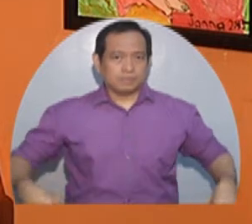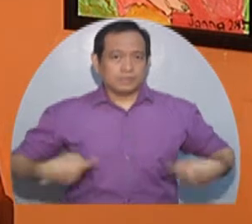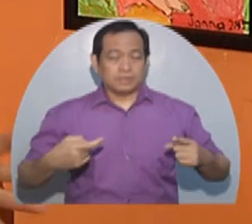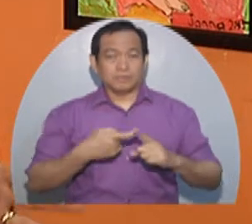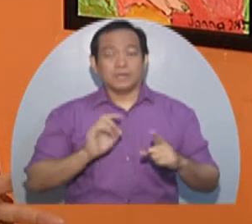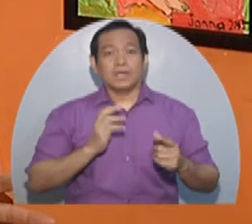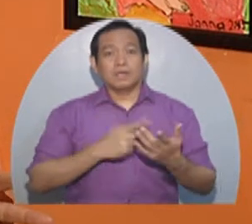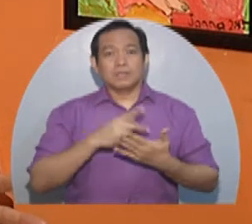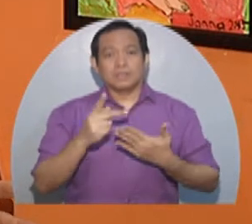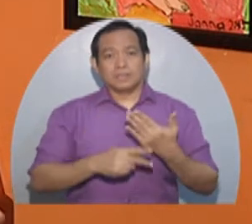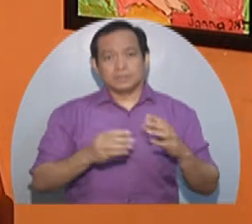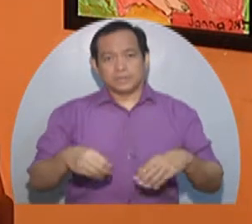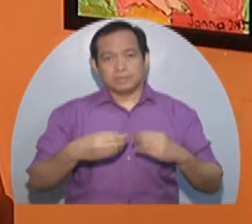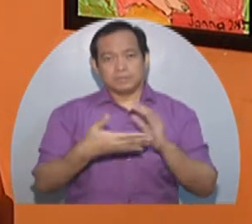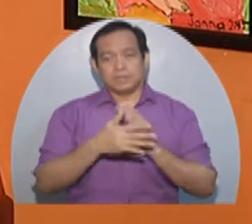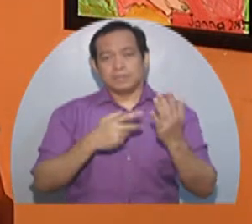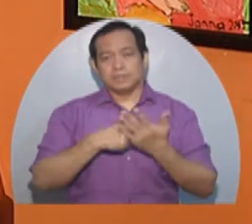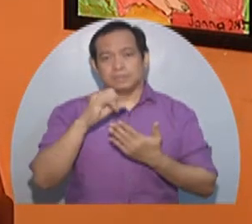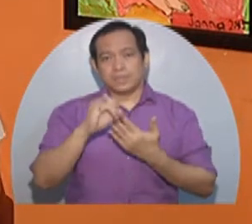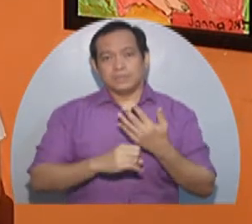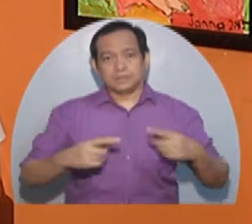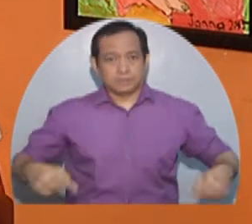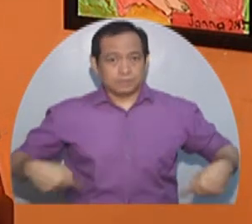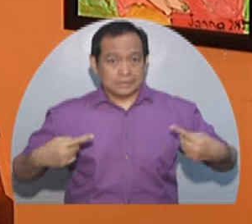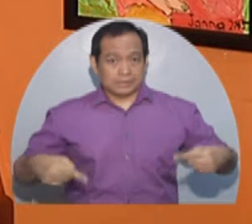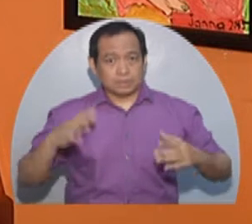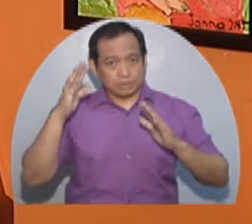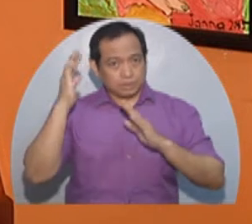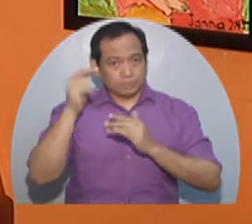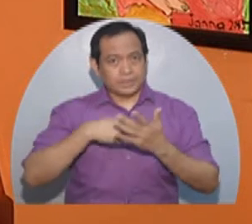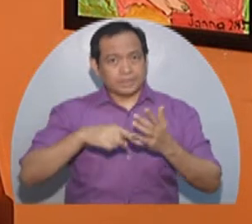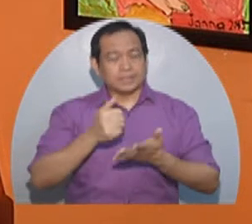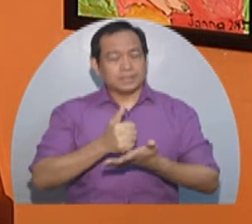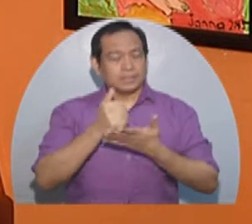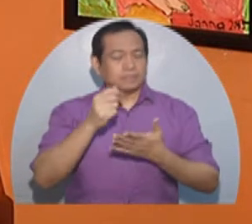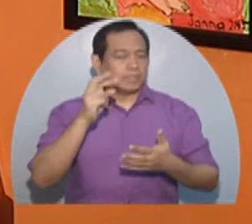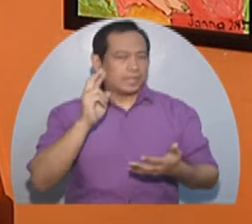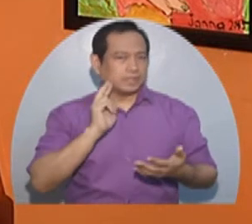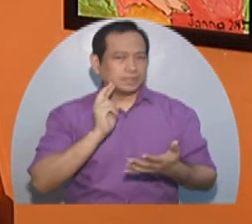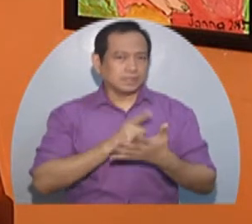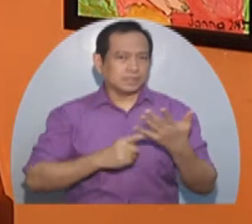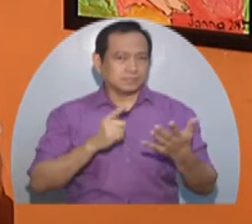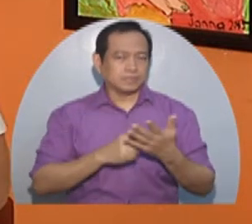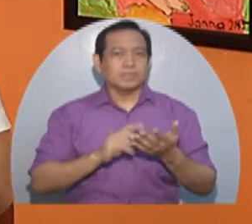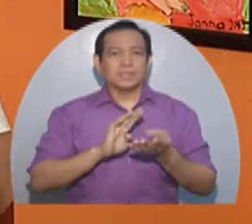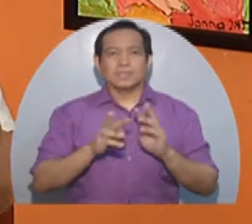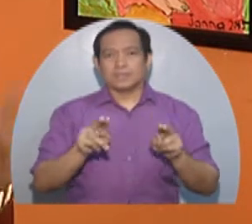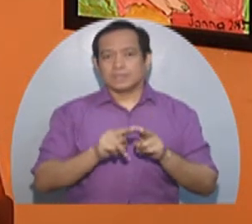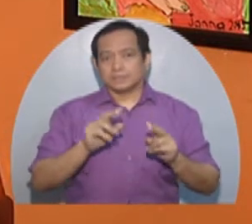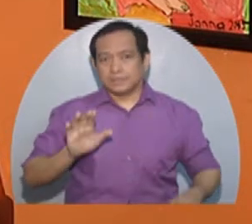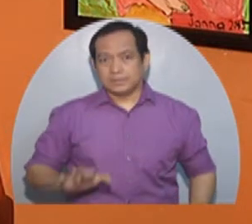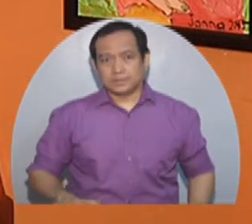ng wheelchair mula sa ating programa, Handog ng Project Wheelchair. Sana ay matulungan natin si Rihanna Jane na maging